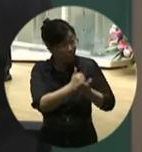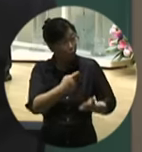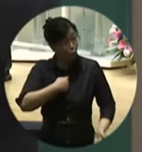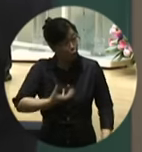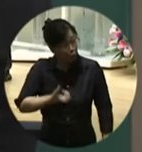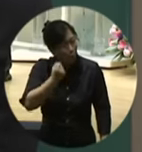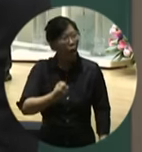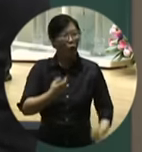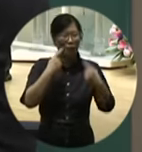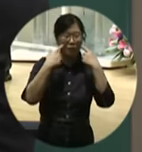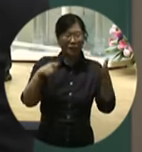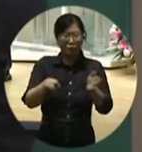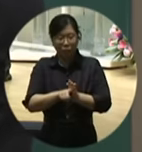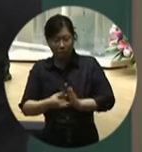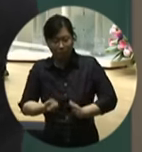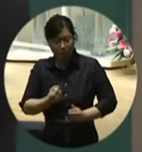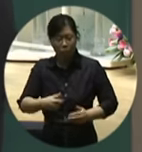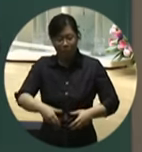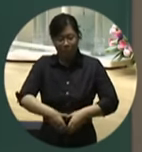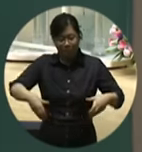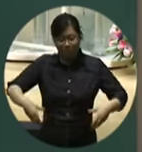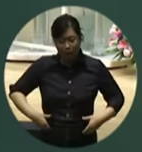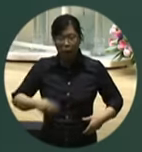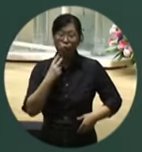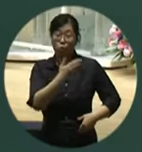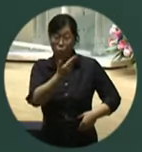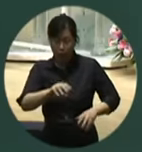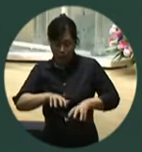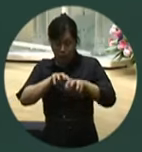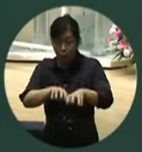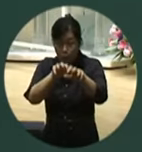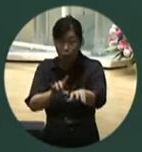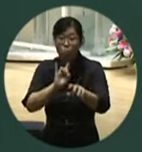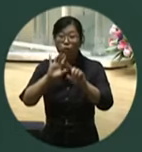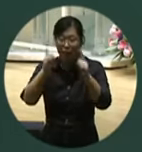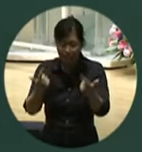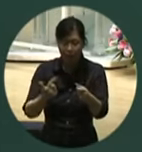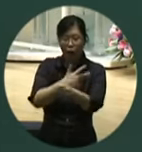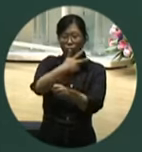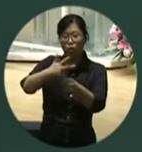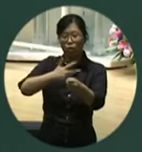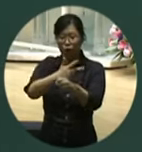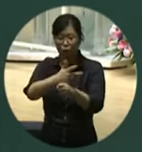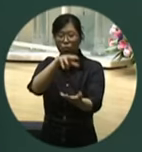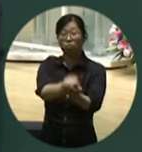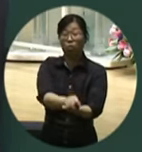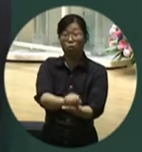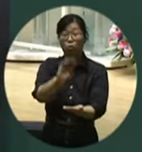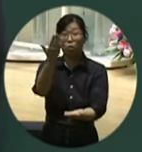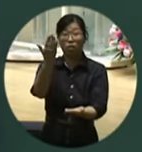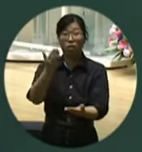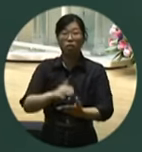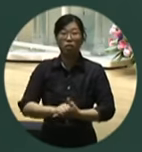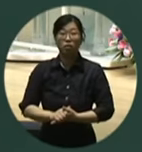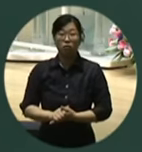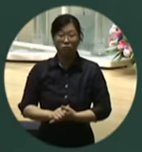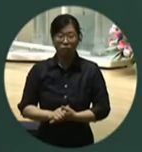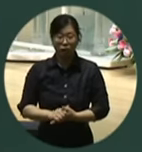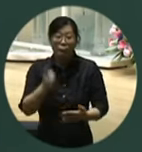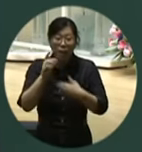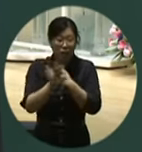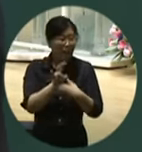destroy the city of Jericho? 이 답이 사실상 기생 라합에 전달한 이 증거 때문에 생긴다는 힘이요. So this is